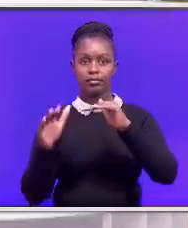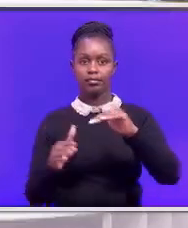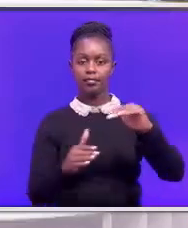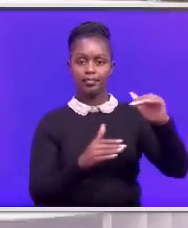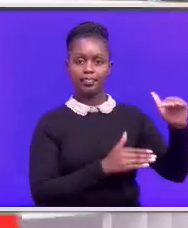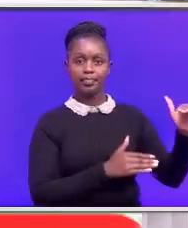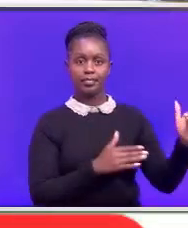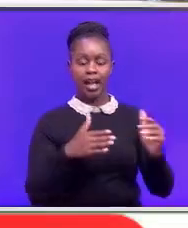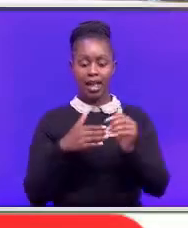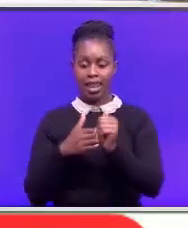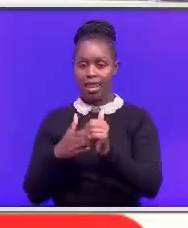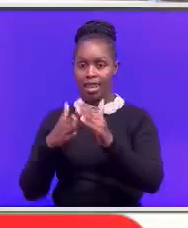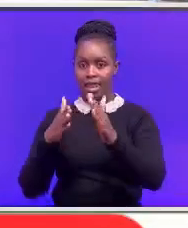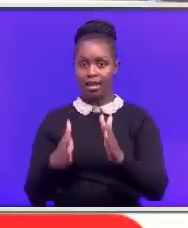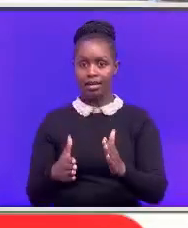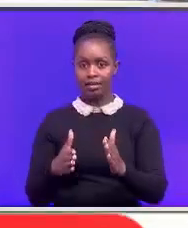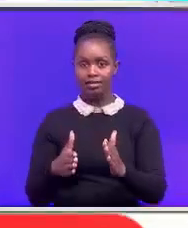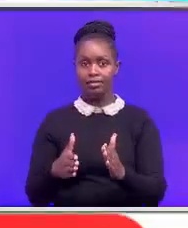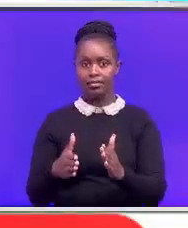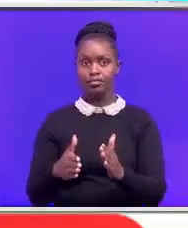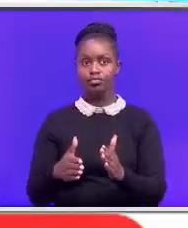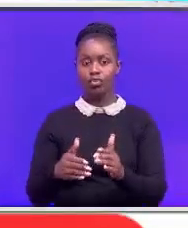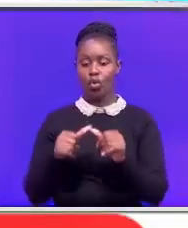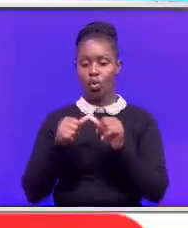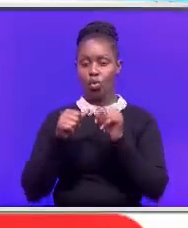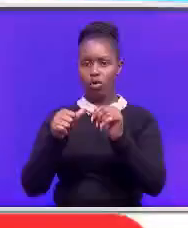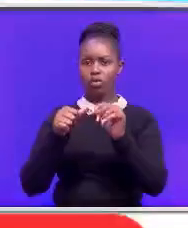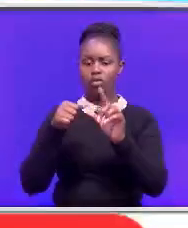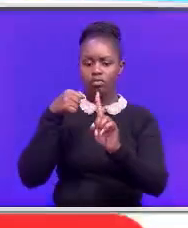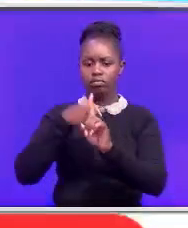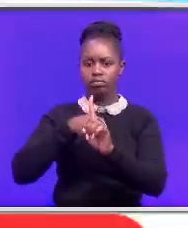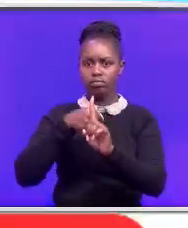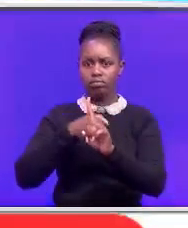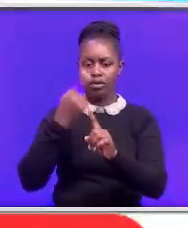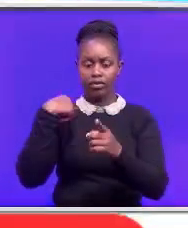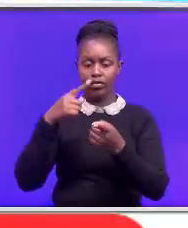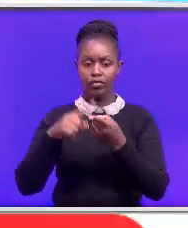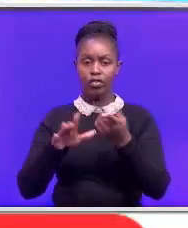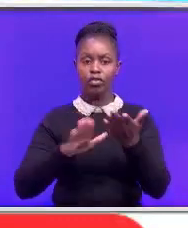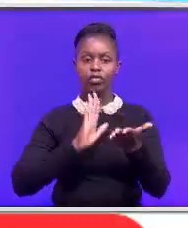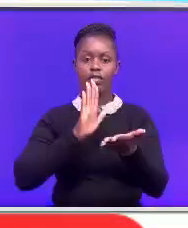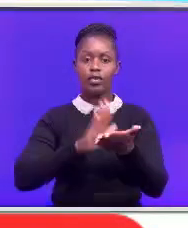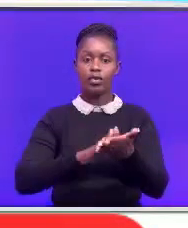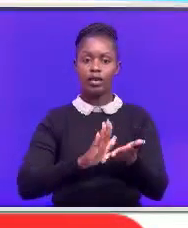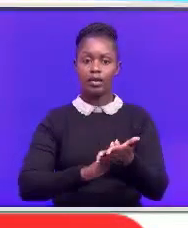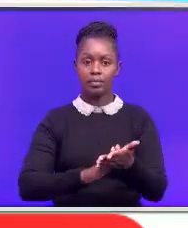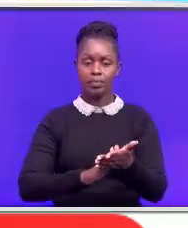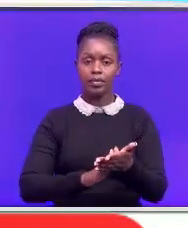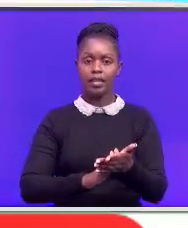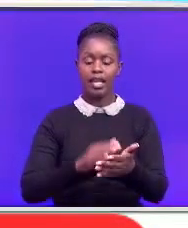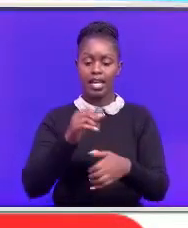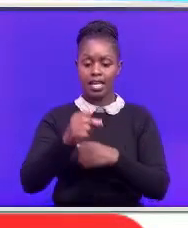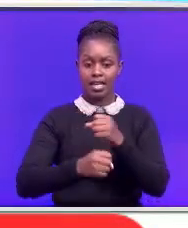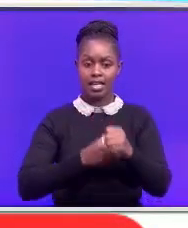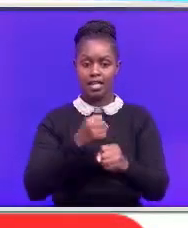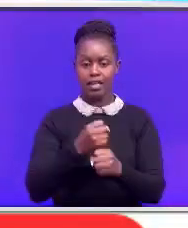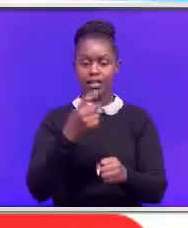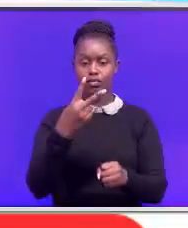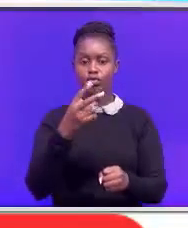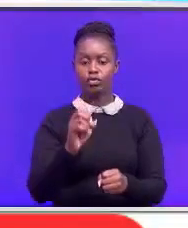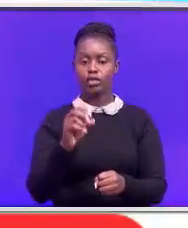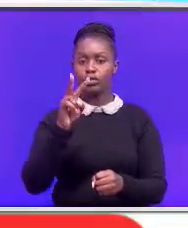Viongozi wanaoegemea upande wa serikali wanazidi kutetea mapendekezo yaliyo katika mswada wa fedha wa mwaka